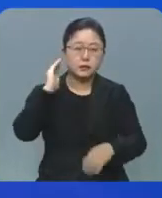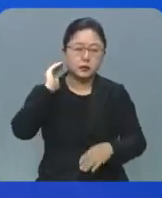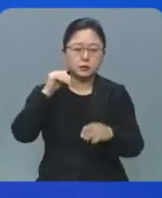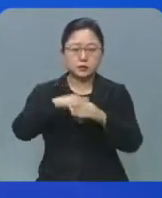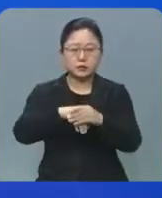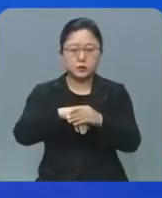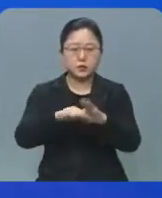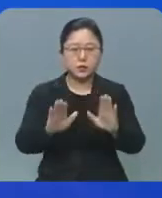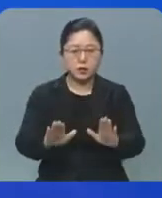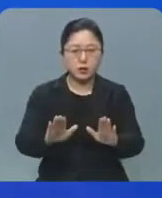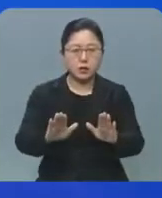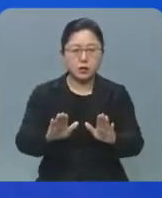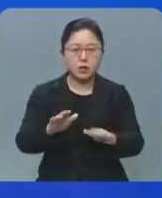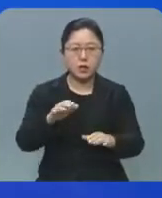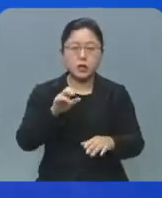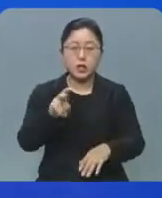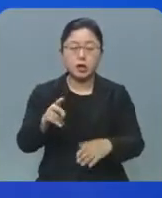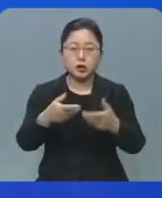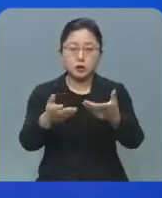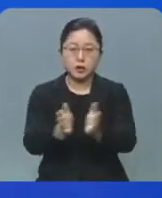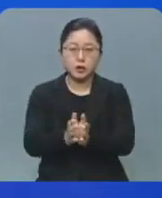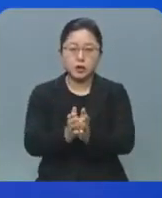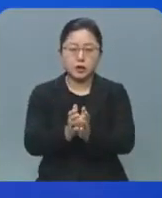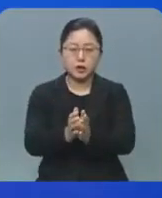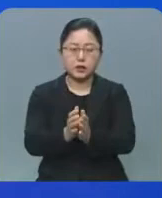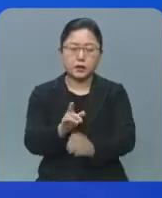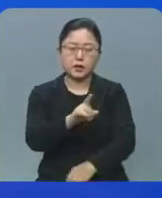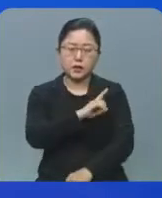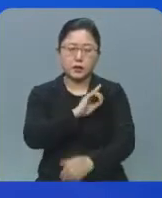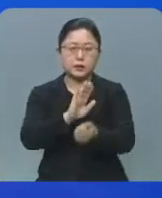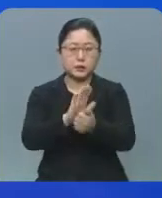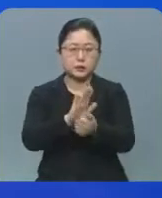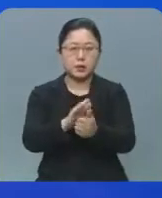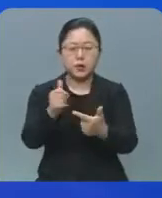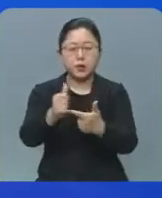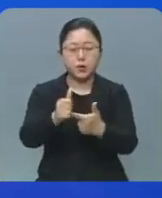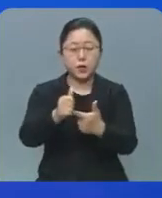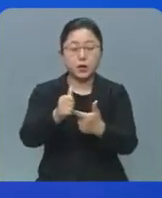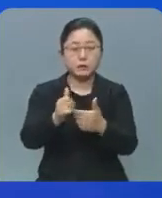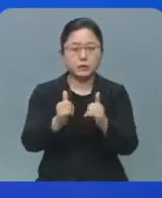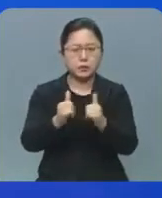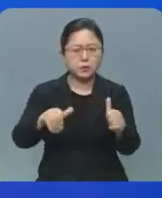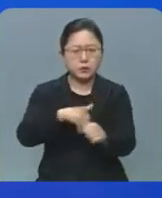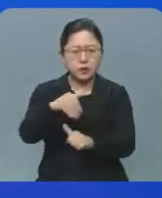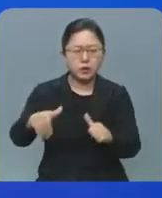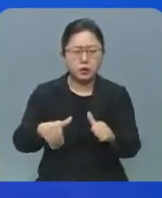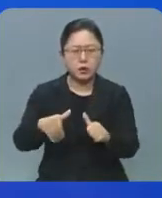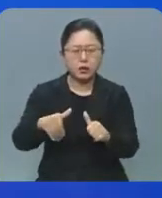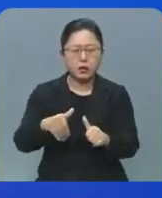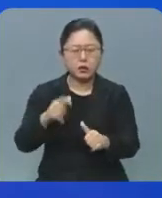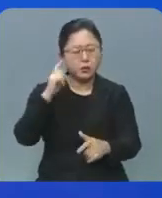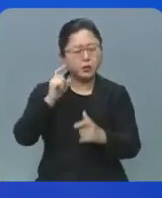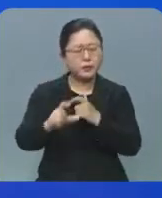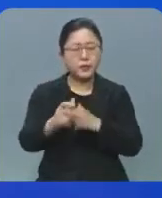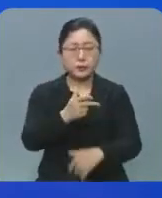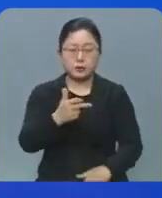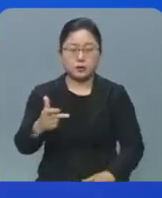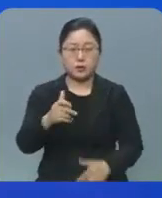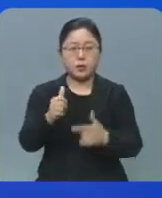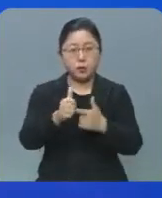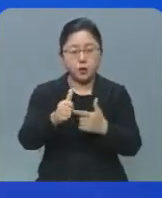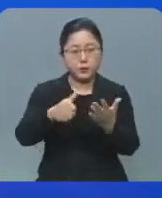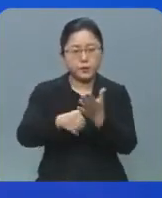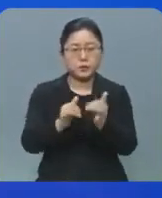앞두고 현재 집권 여당의 가장 강력한 지지 세력인 호남 유권자들의 고심이 커질 수밖에 없을 텐데요. 호남